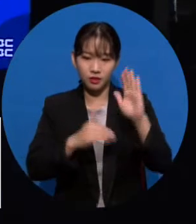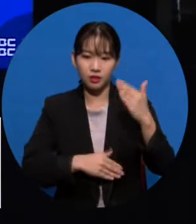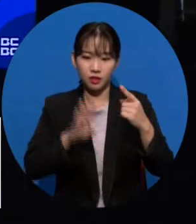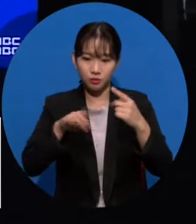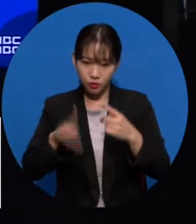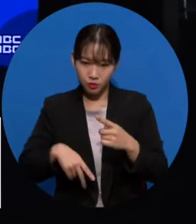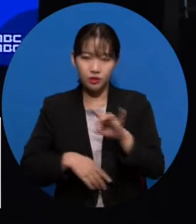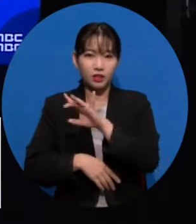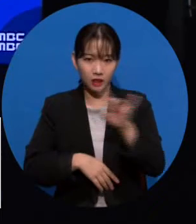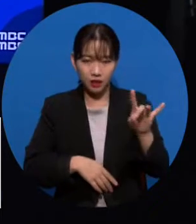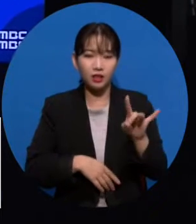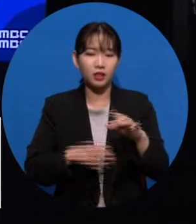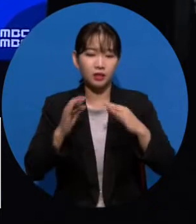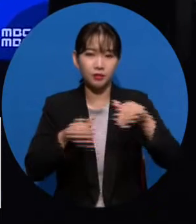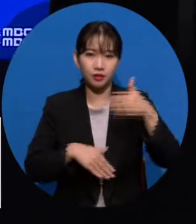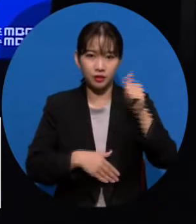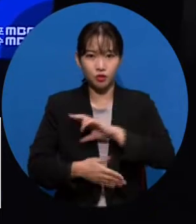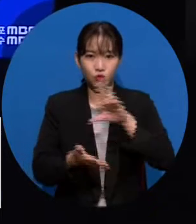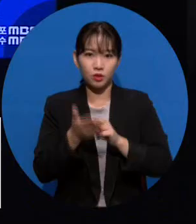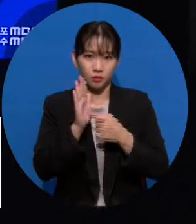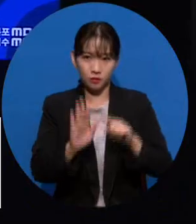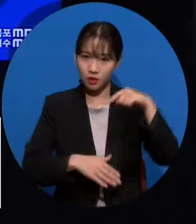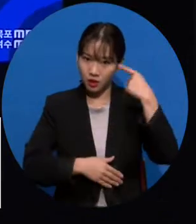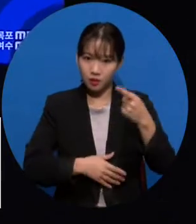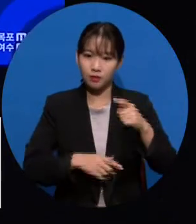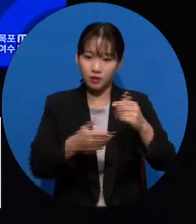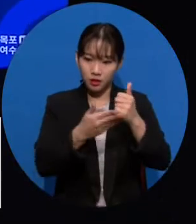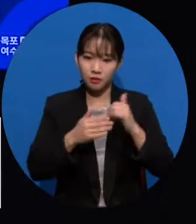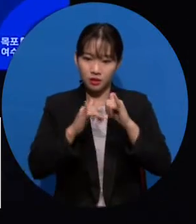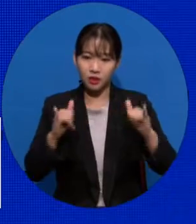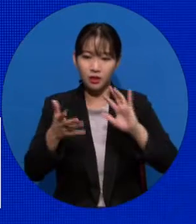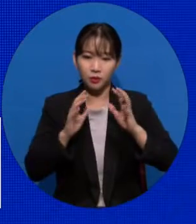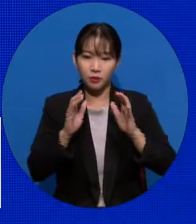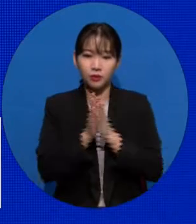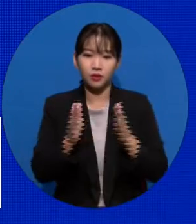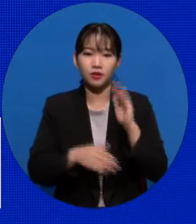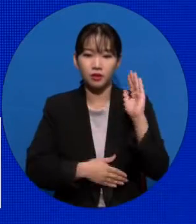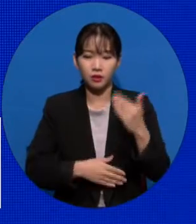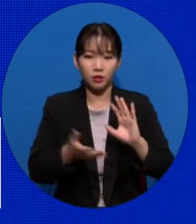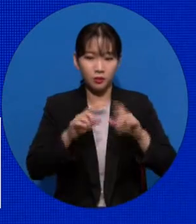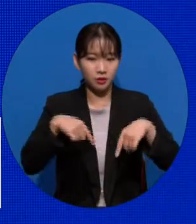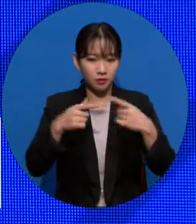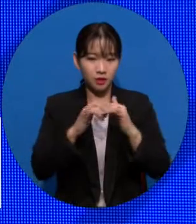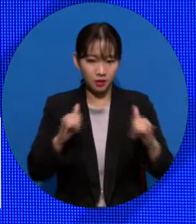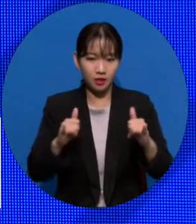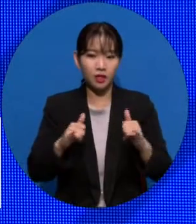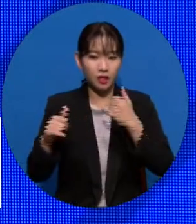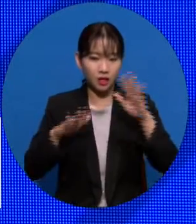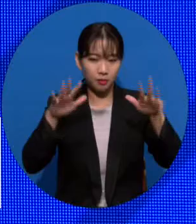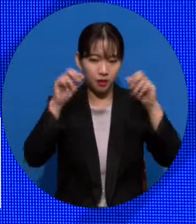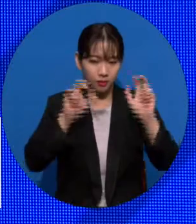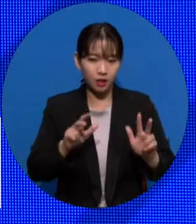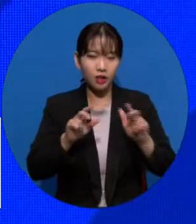2부 각각 김영록 전남지사의 주제 발표에 이어 패널들의 토론으로 진행됩니다. 토론회 참석자들은 해상